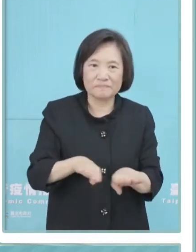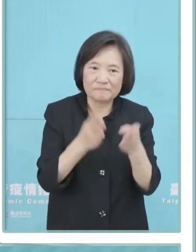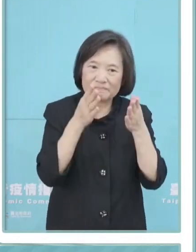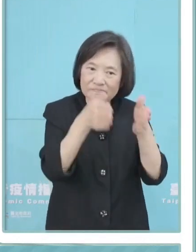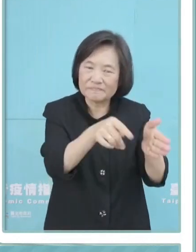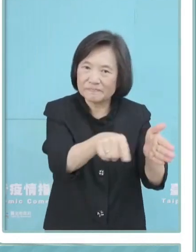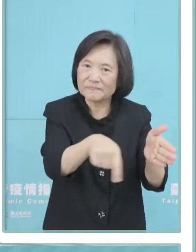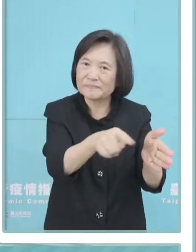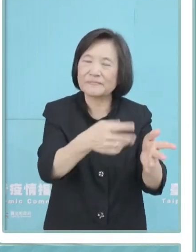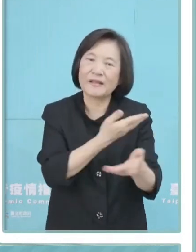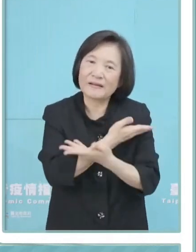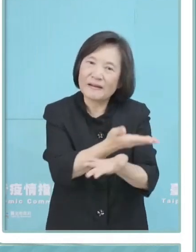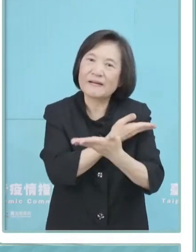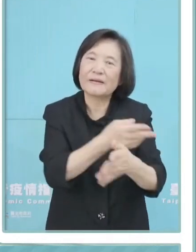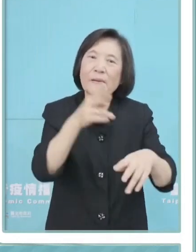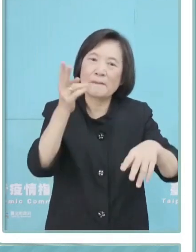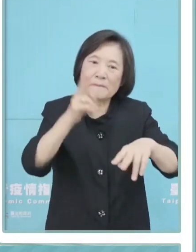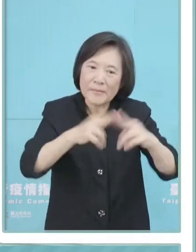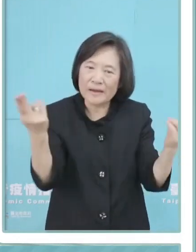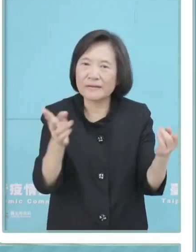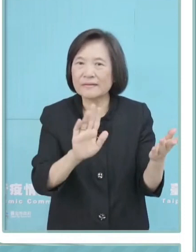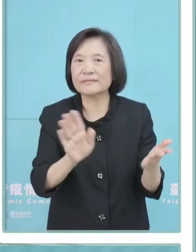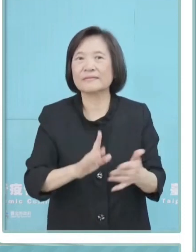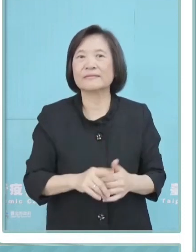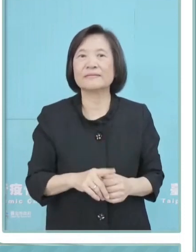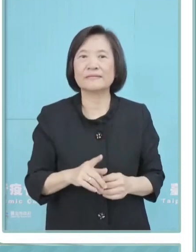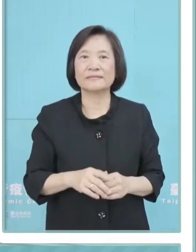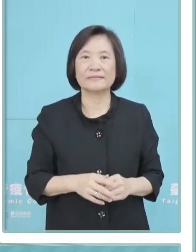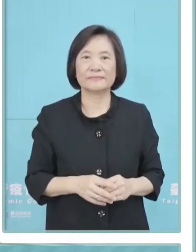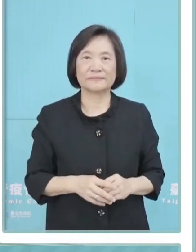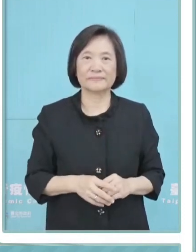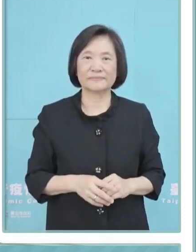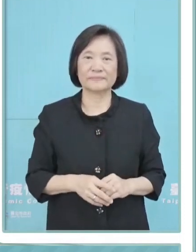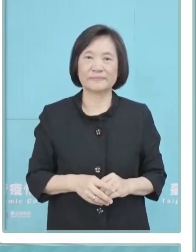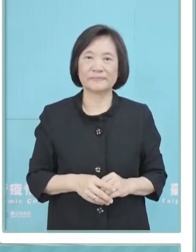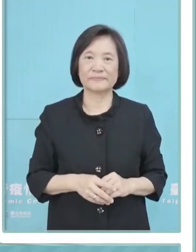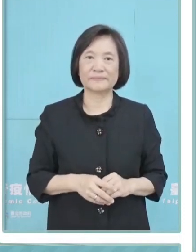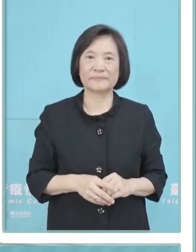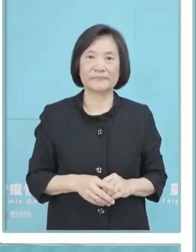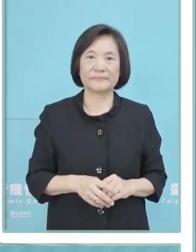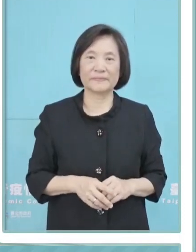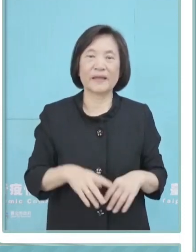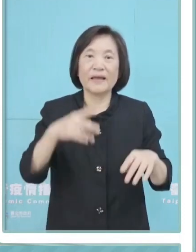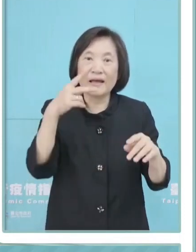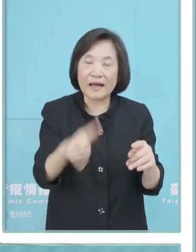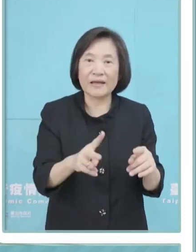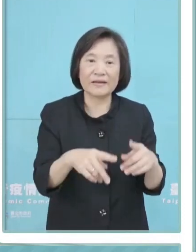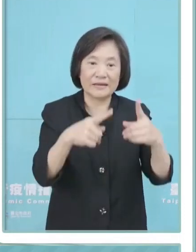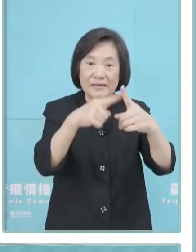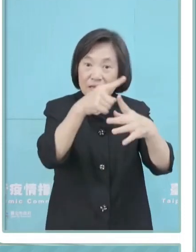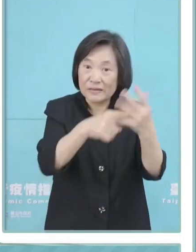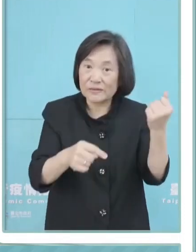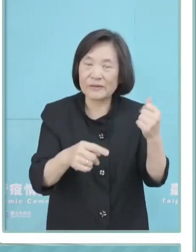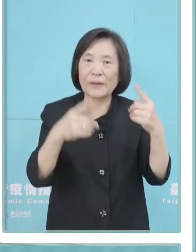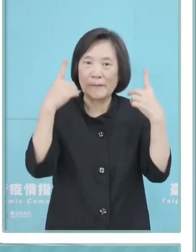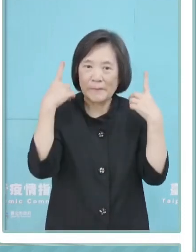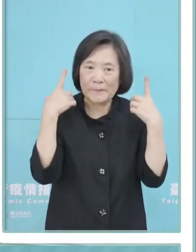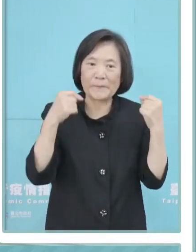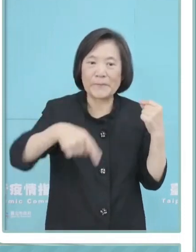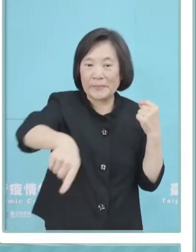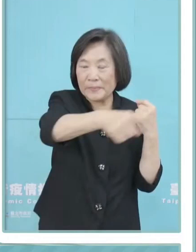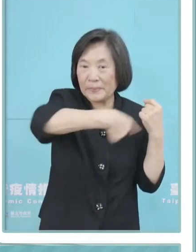行这个托婴的让他们能够来微解封，而且人数原则上